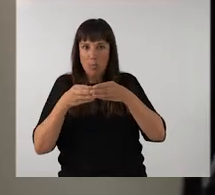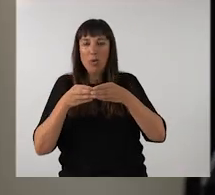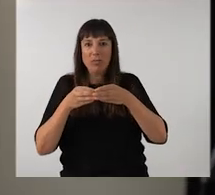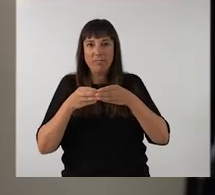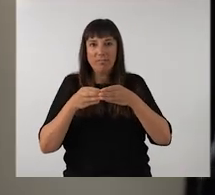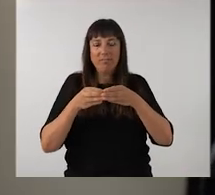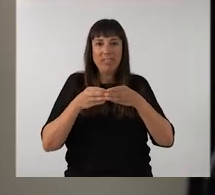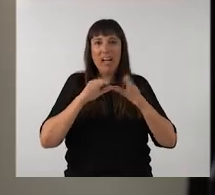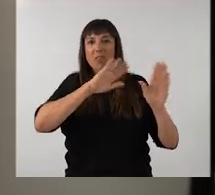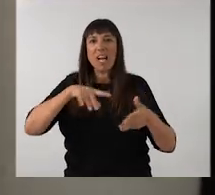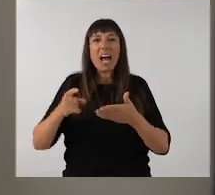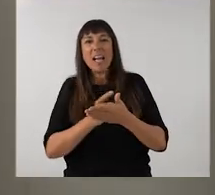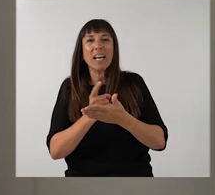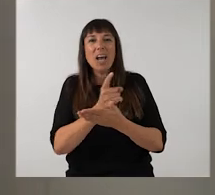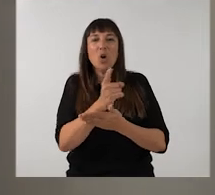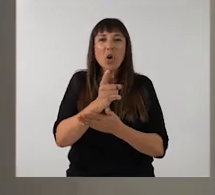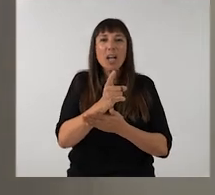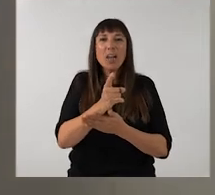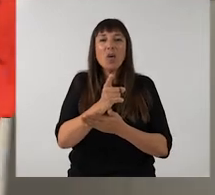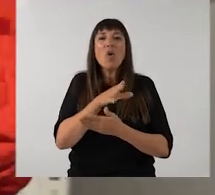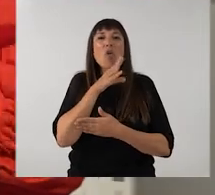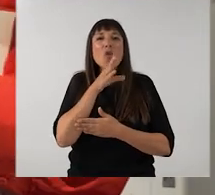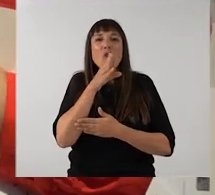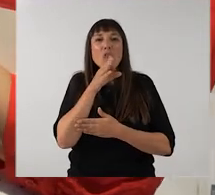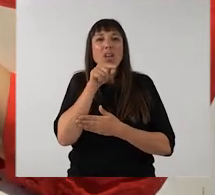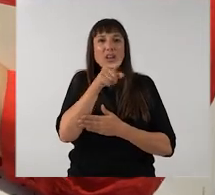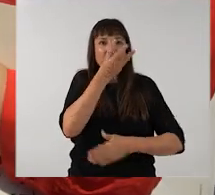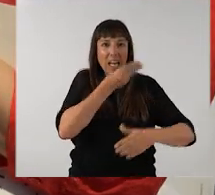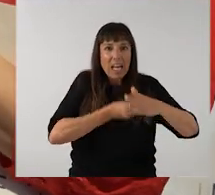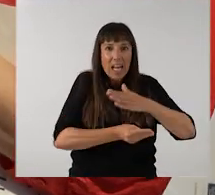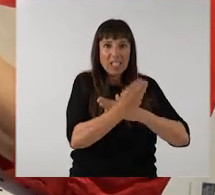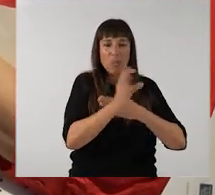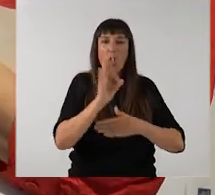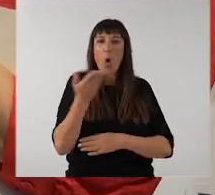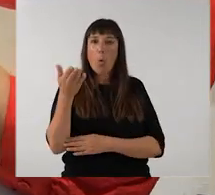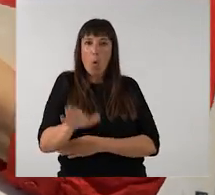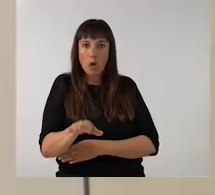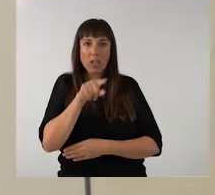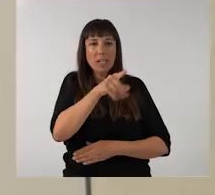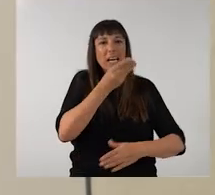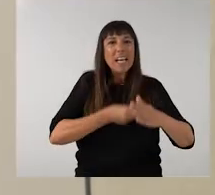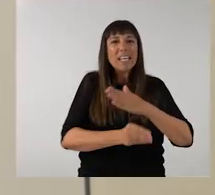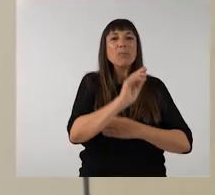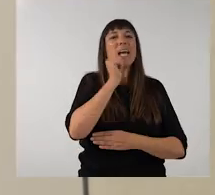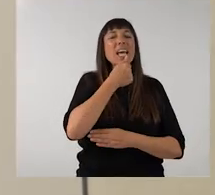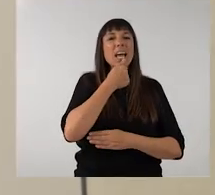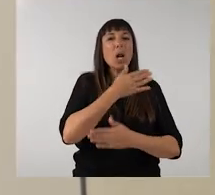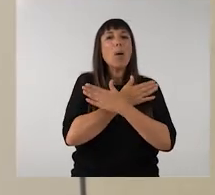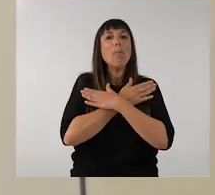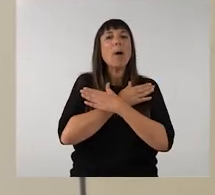una pluralitat. I finalment doncs, el recorregut acaba doncs, amb un naixement i amb una